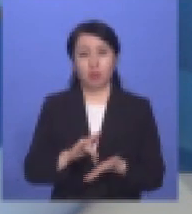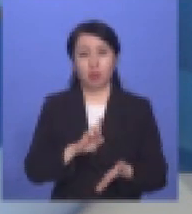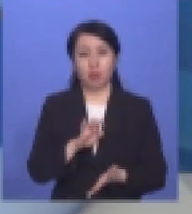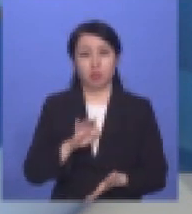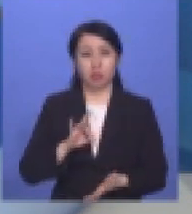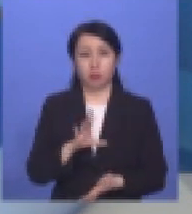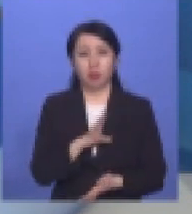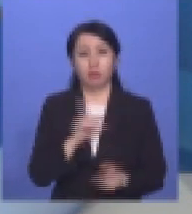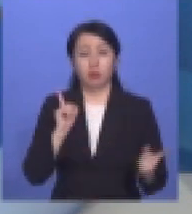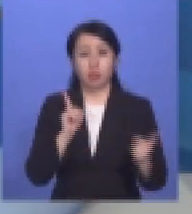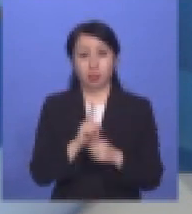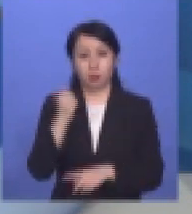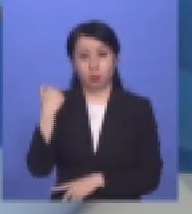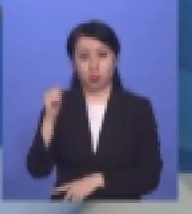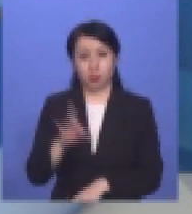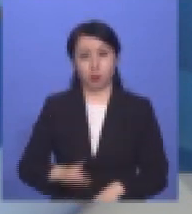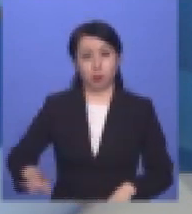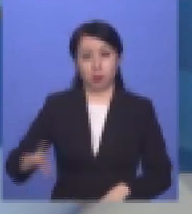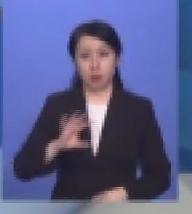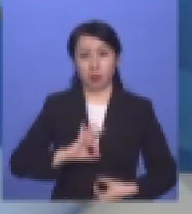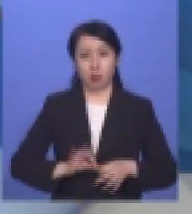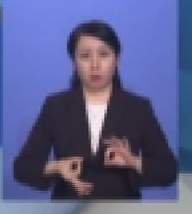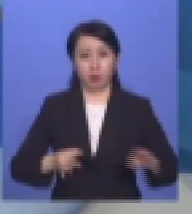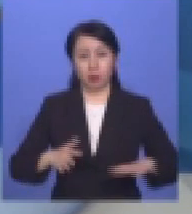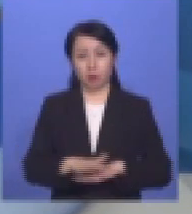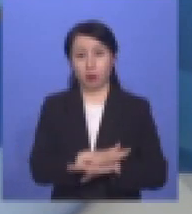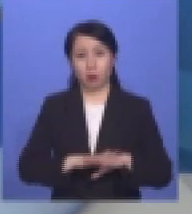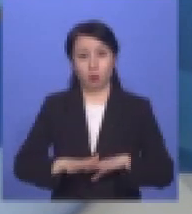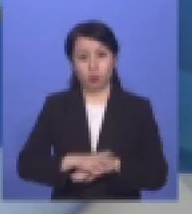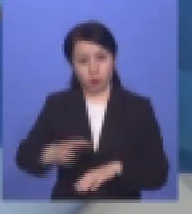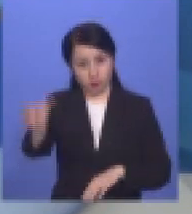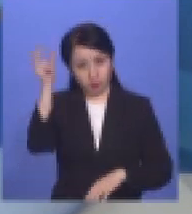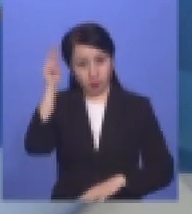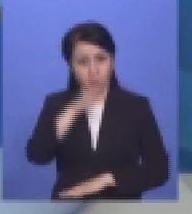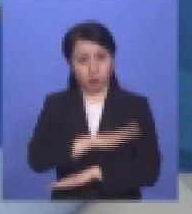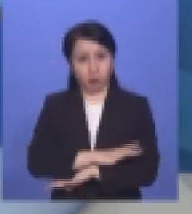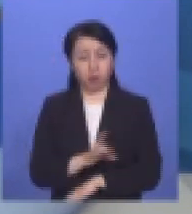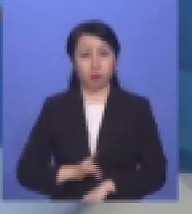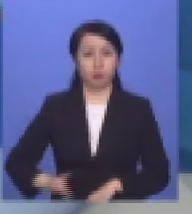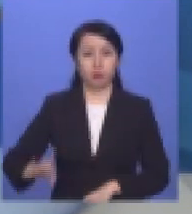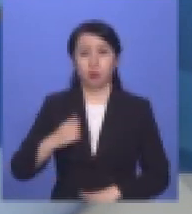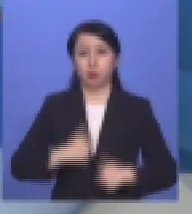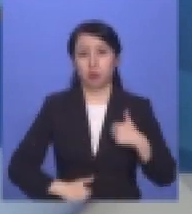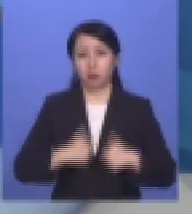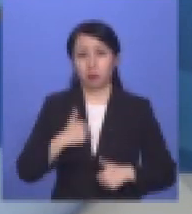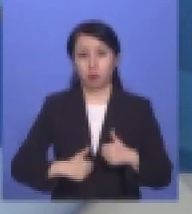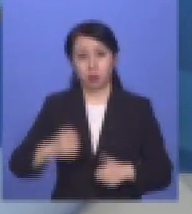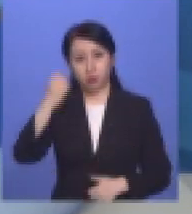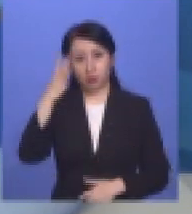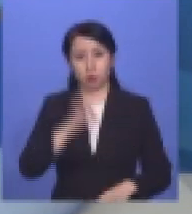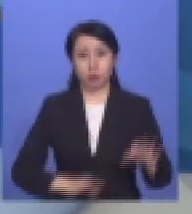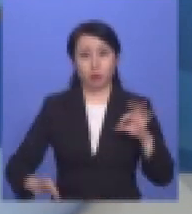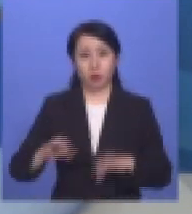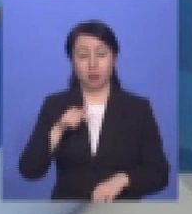арт-центре «Кызылжар» состоялась встреча победителей Республиканской олимпиады по общеобразовательным предметам и Республиканского